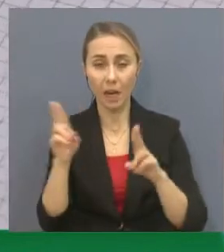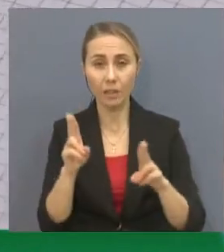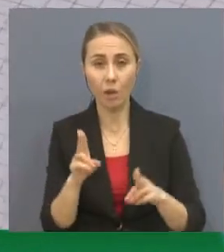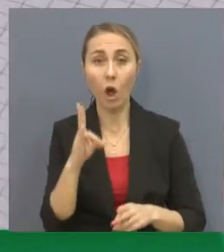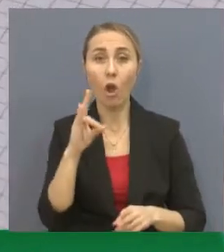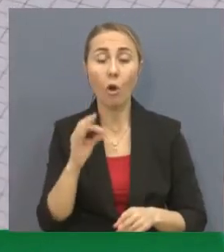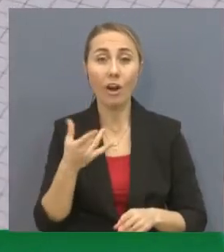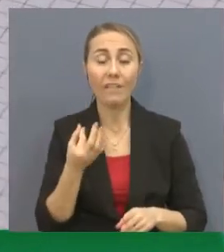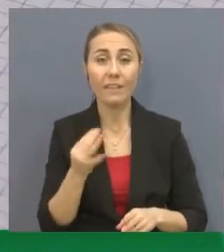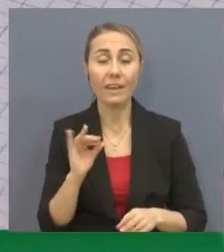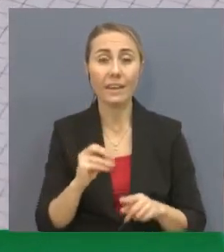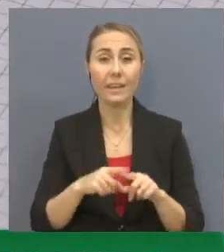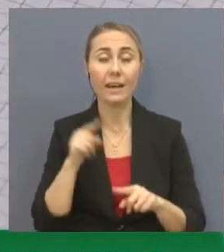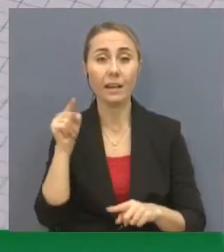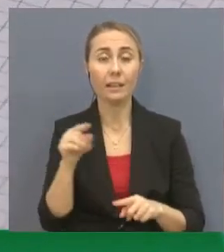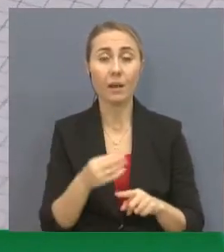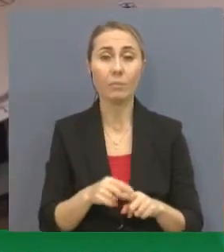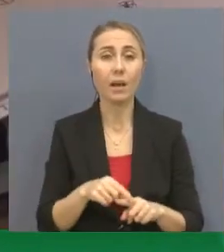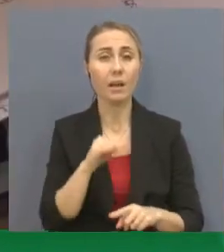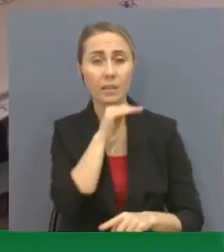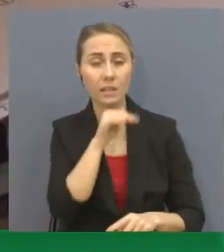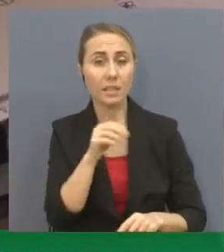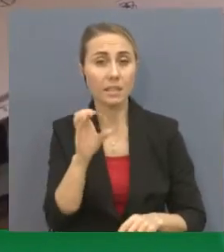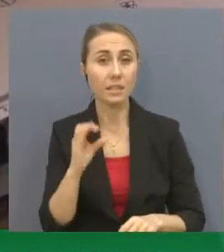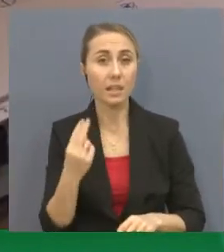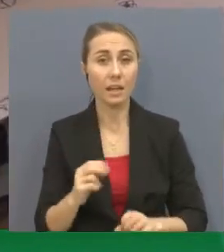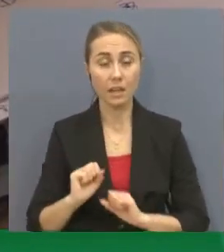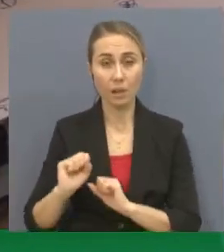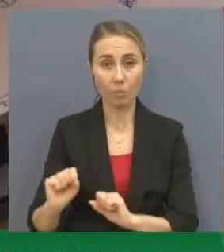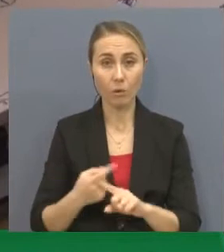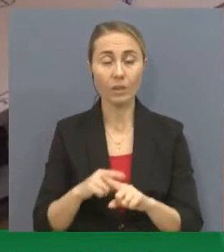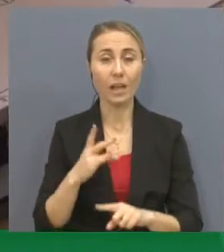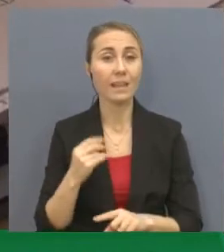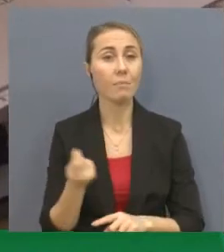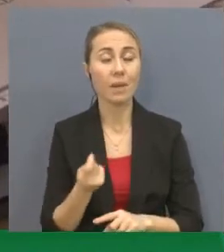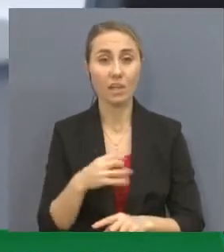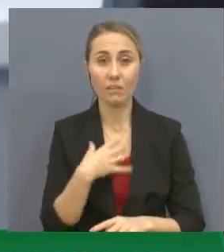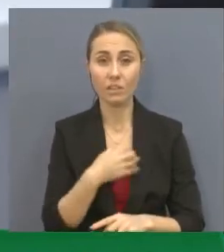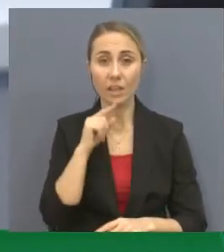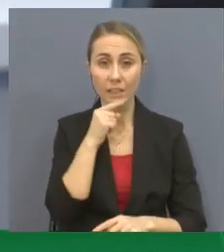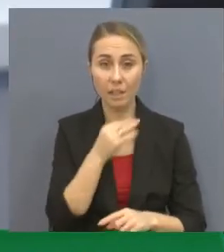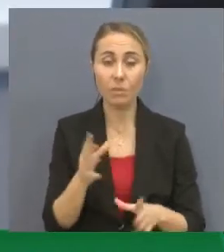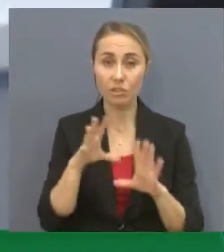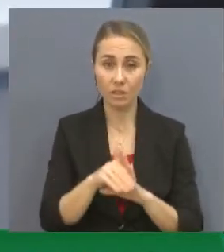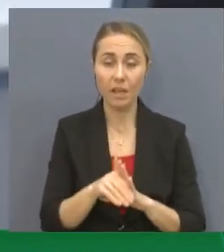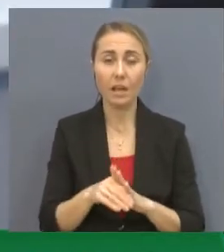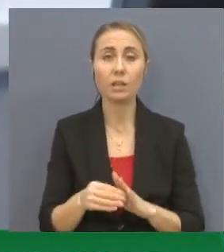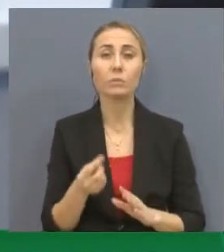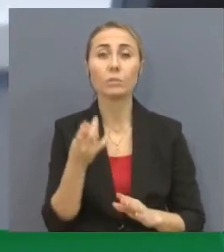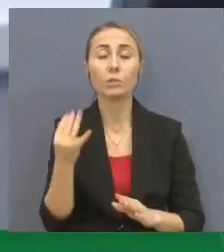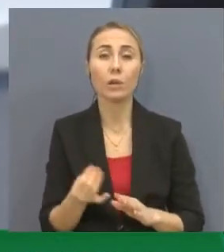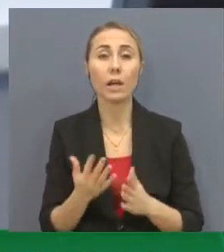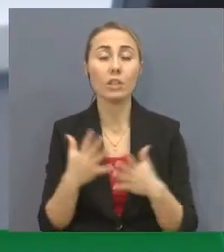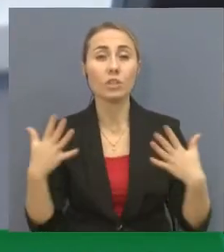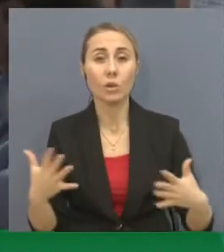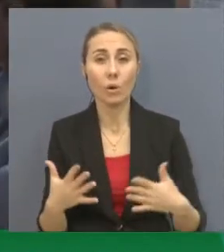традиционно сотрудники службы пробации являются квалифицированными социальными работниками не менее важна экономическая составляющая поскольку более широкое